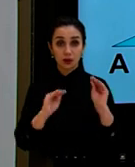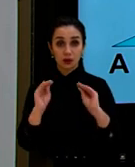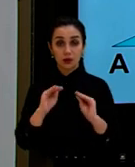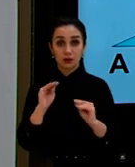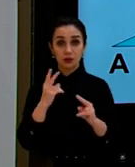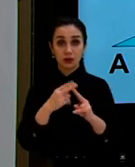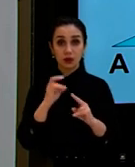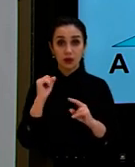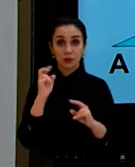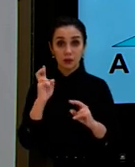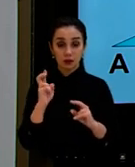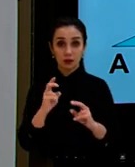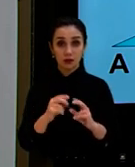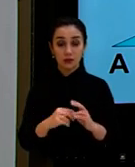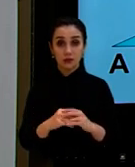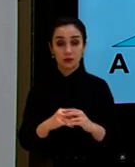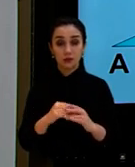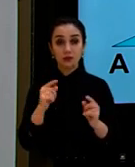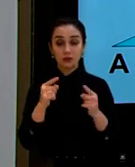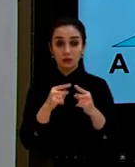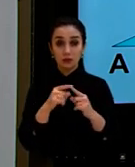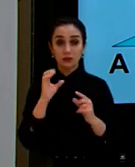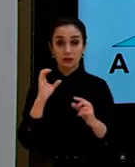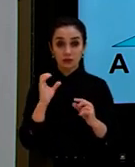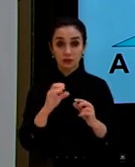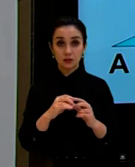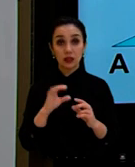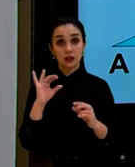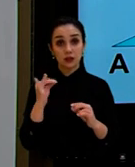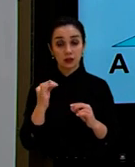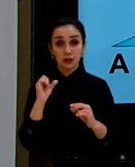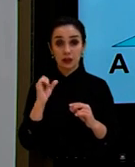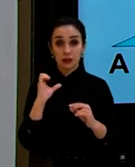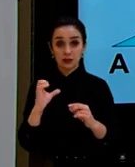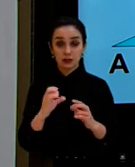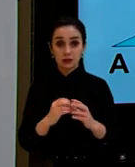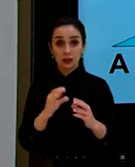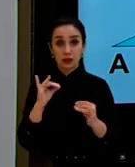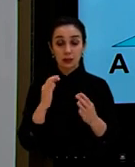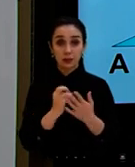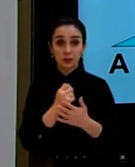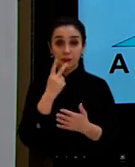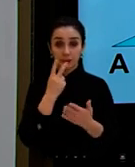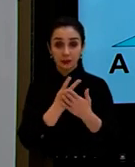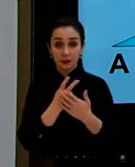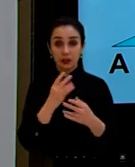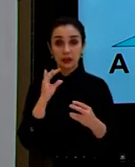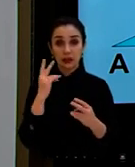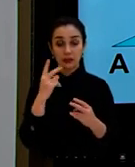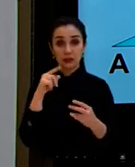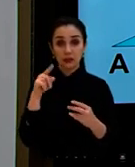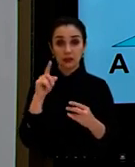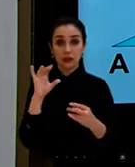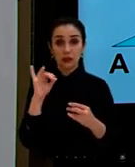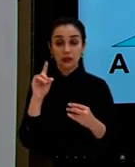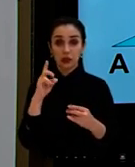Подставляем значение АВ, угла С и АС. Получаем выражение 2 корней